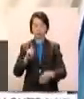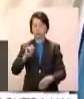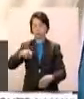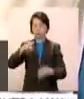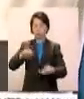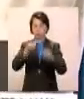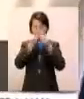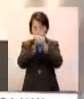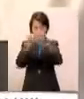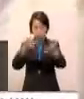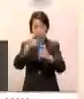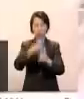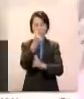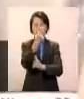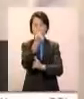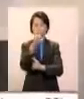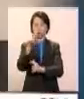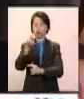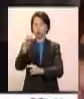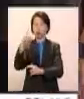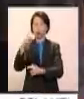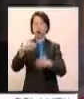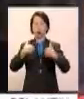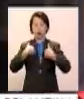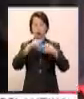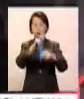mengumumkan sehingga November 2018, ramai